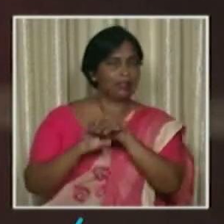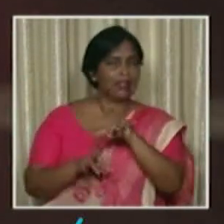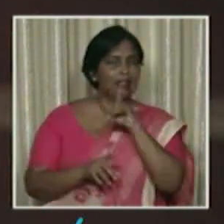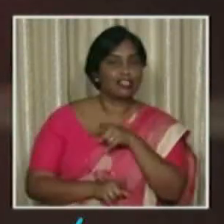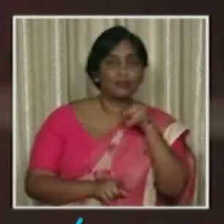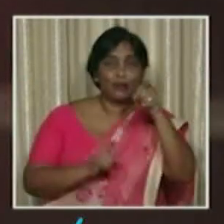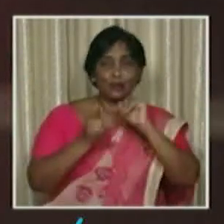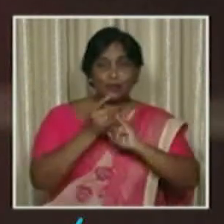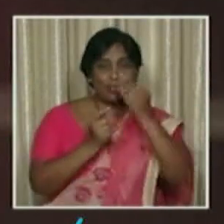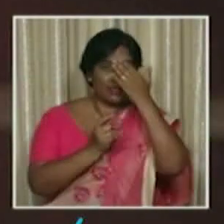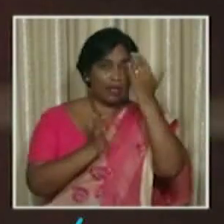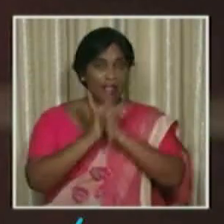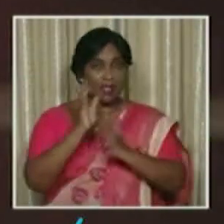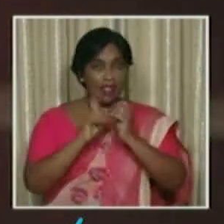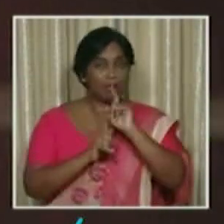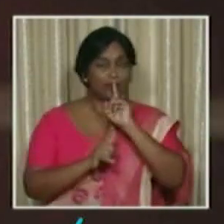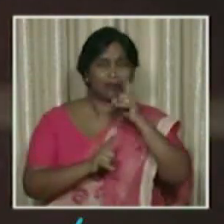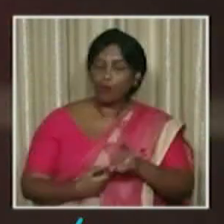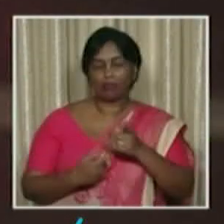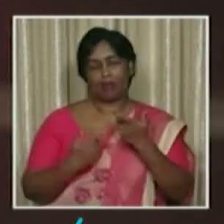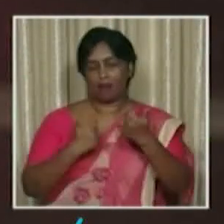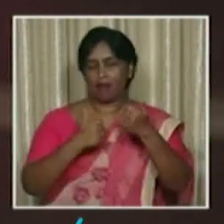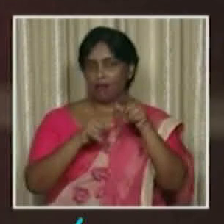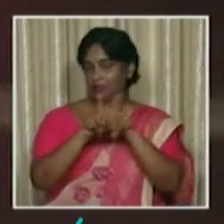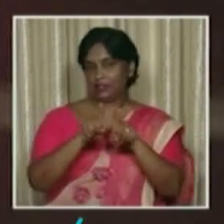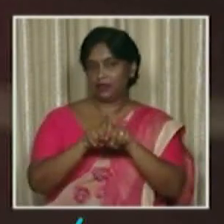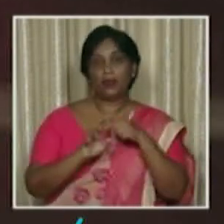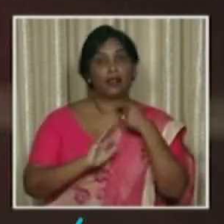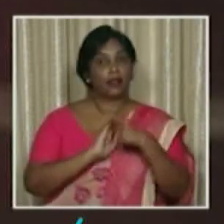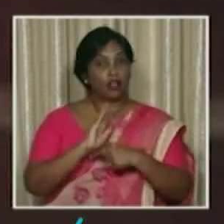මන්ත්‍රීවරයා කියපු කිසිදු පදනමක් නැති කාරණේ. දැන් මේ